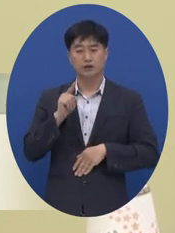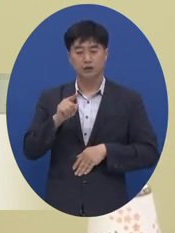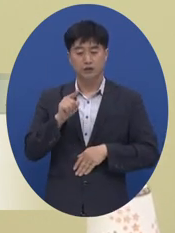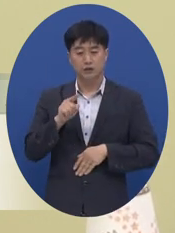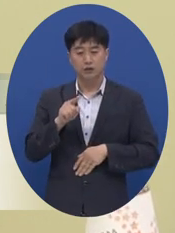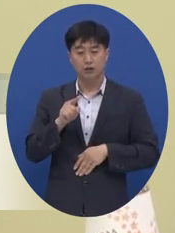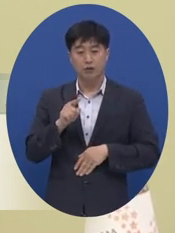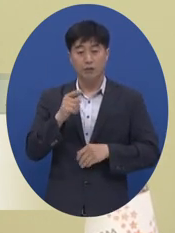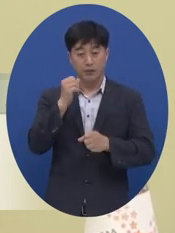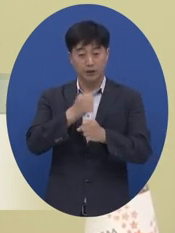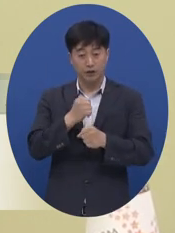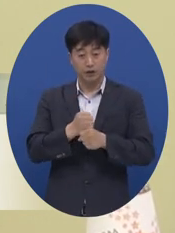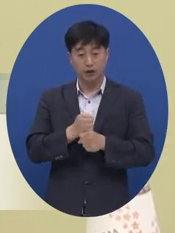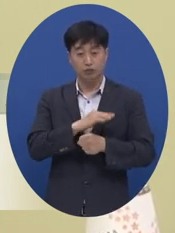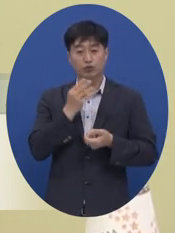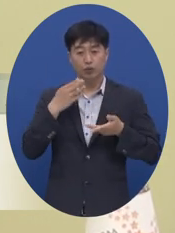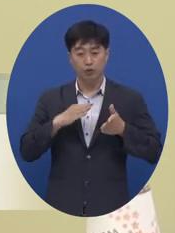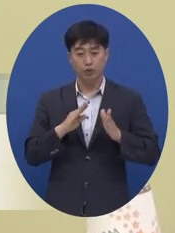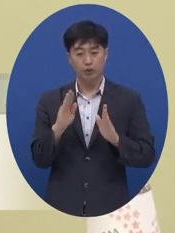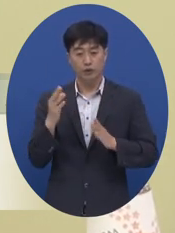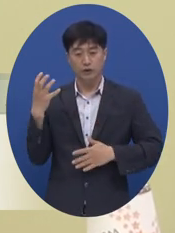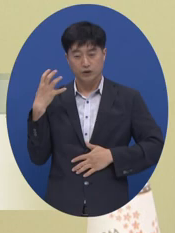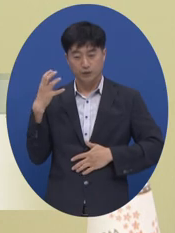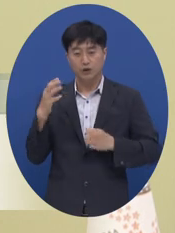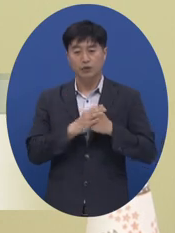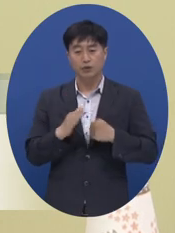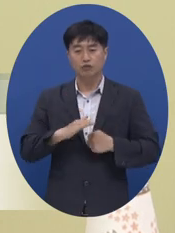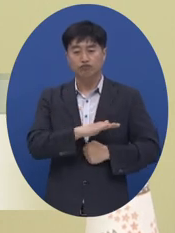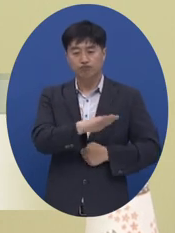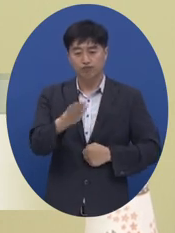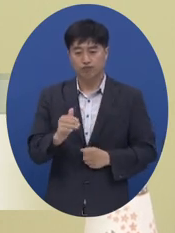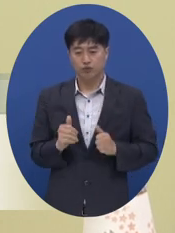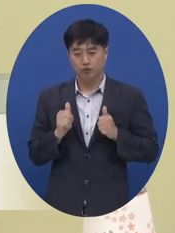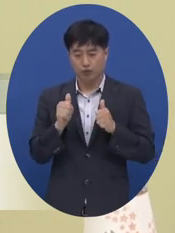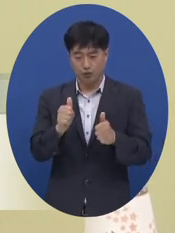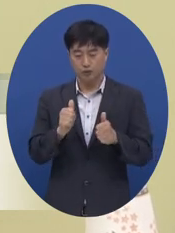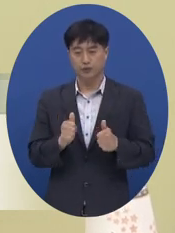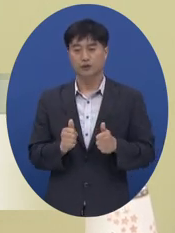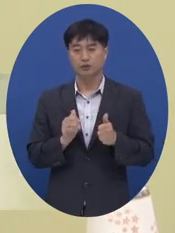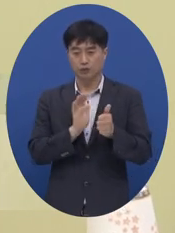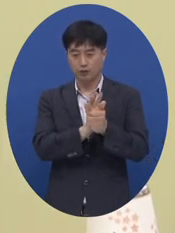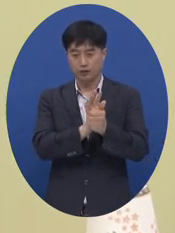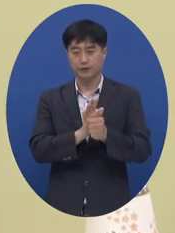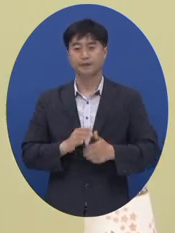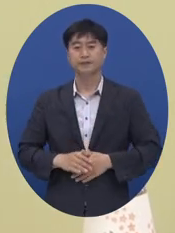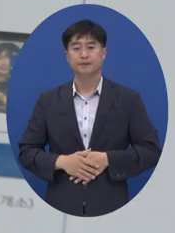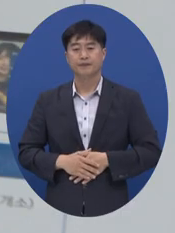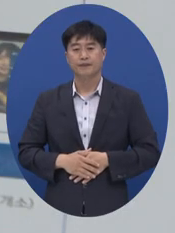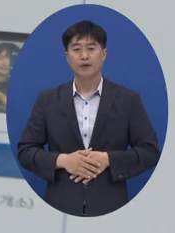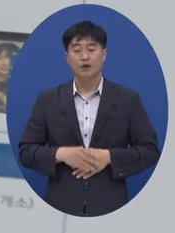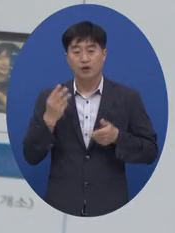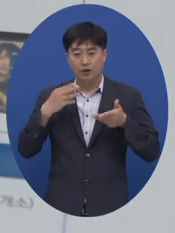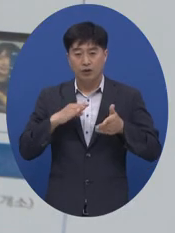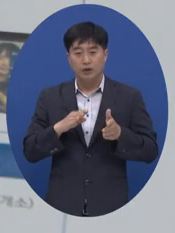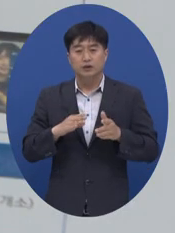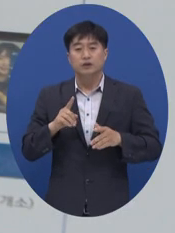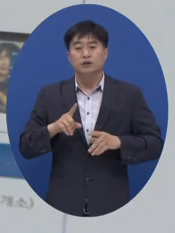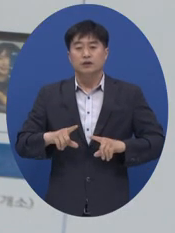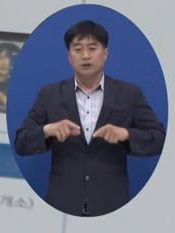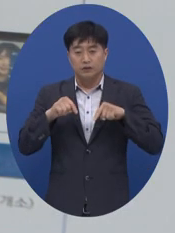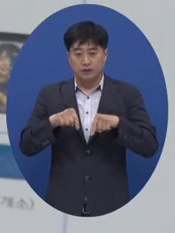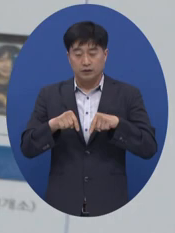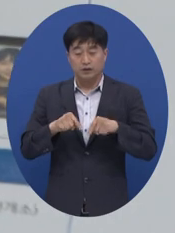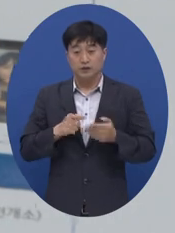해요. 또 그렇게 되도록 만드는 게 우리 도의 일이기 때문에 저희가 열심히 챙겨서 하겠습니다. 경기도는